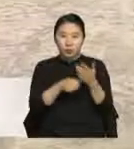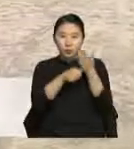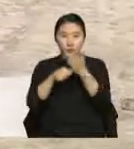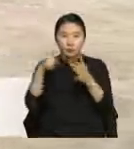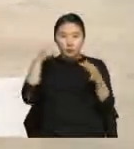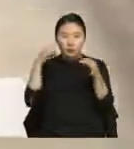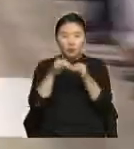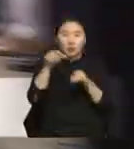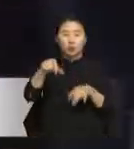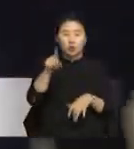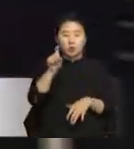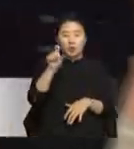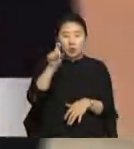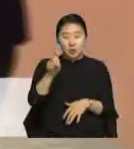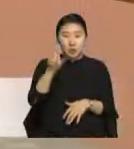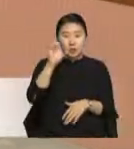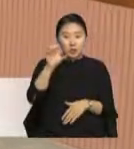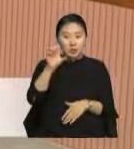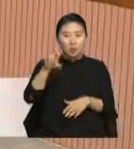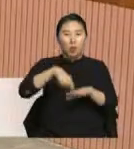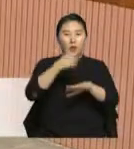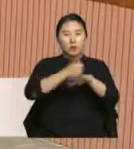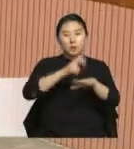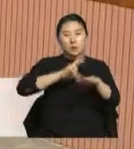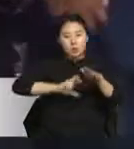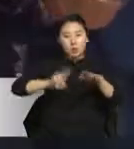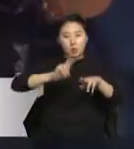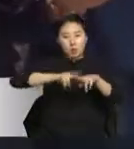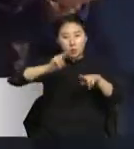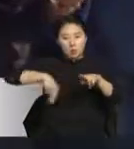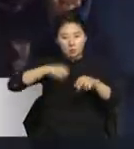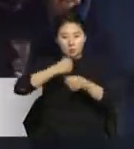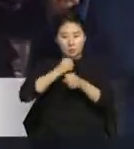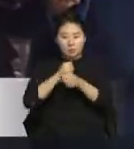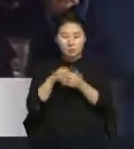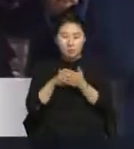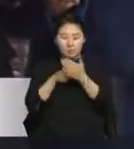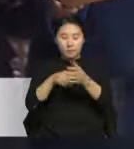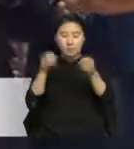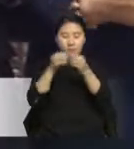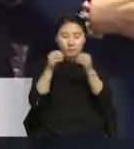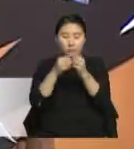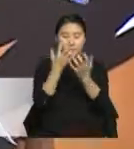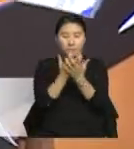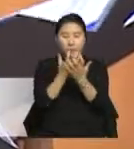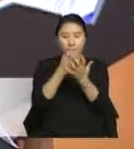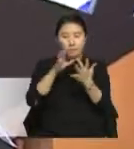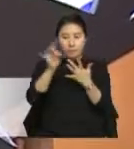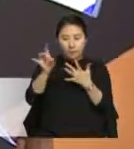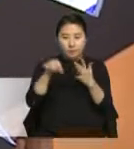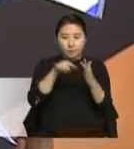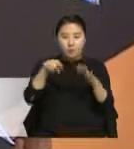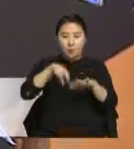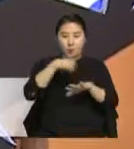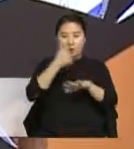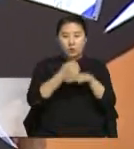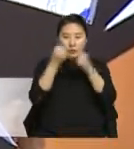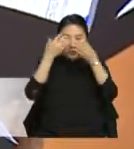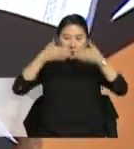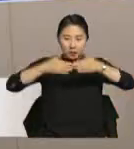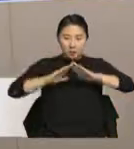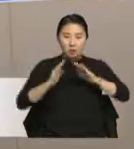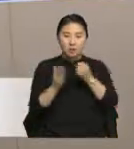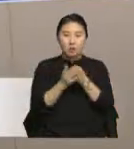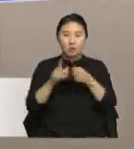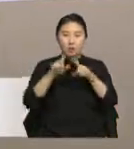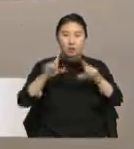gtx 신호선 왕십리역 신설 추진 결의안을 채택했습니다 결의안은 짓듯이 노선에 왕 심리학을 신 사람으로서